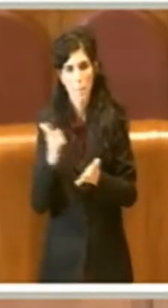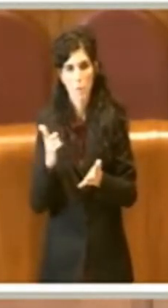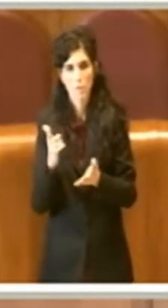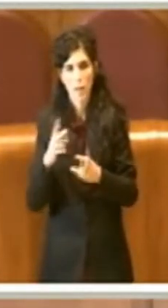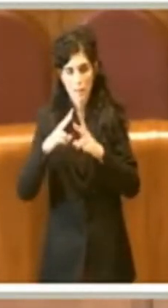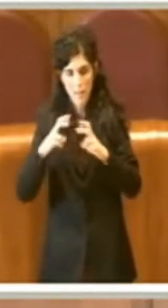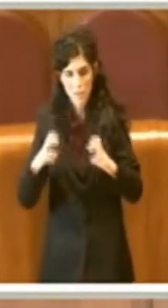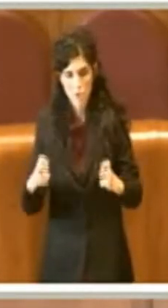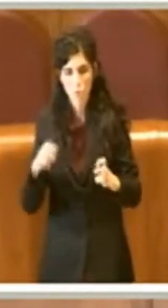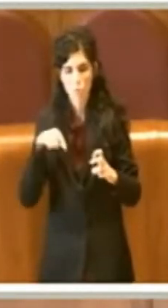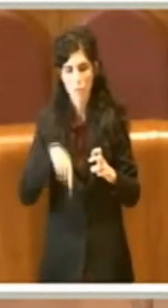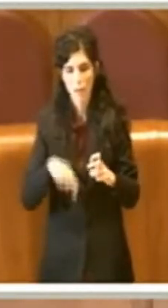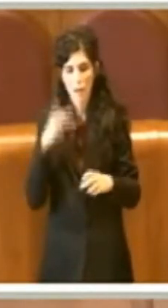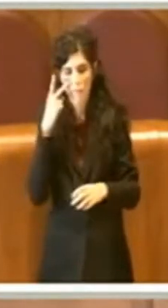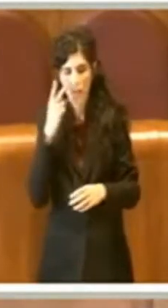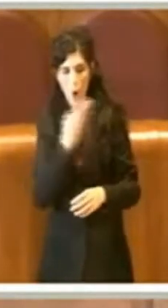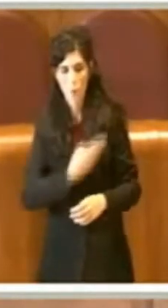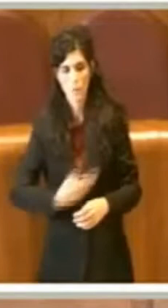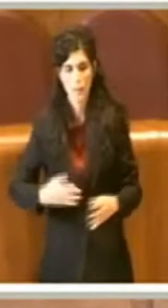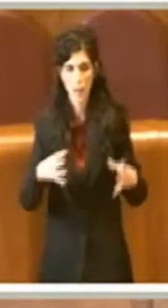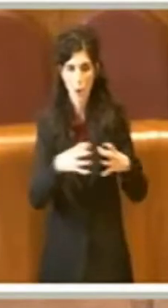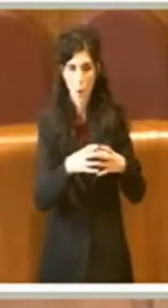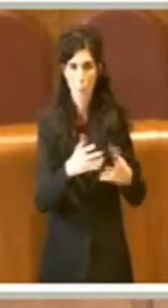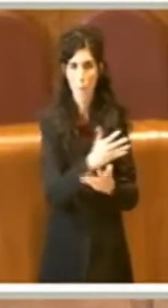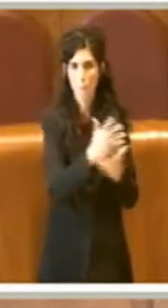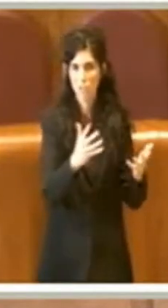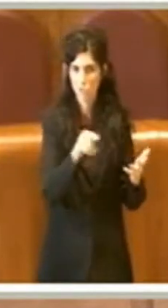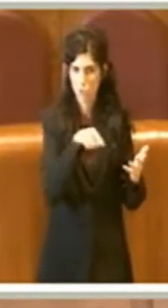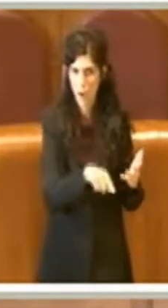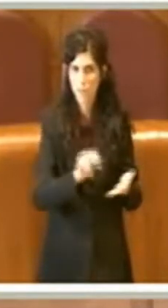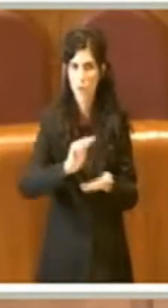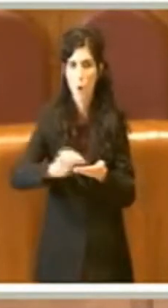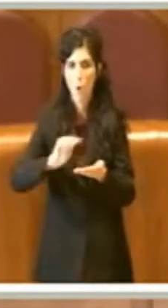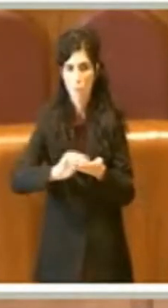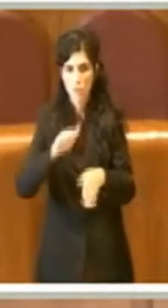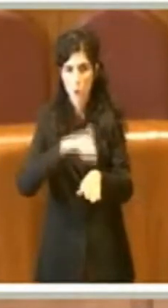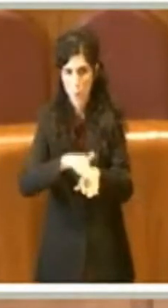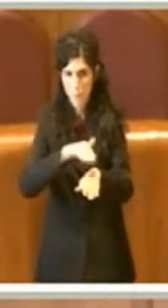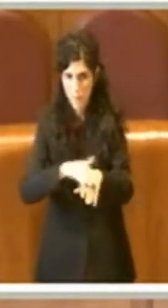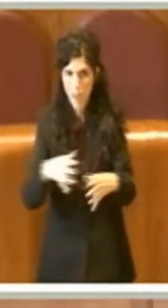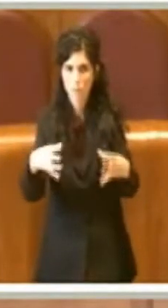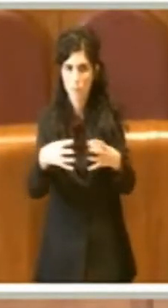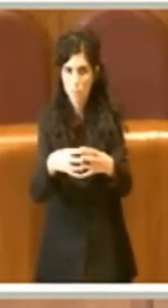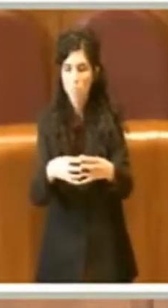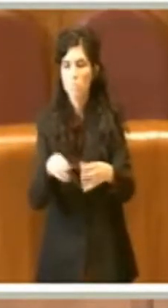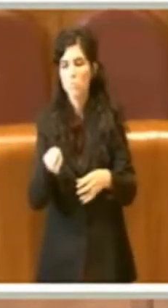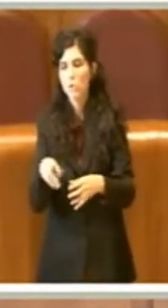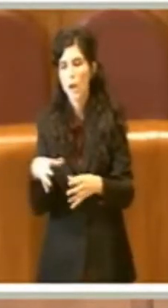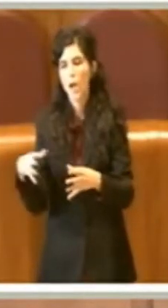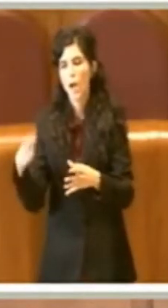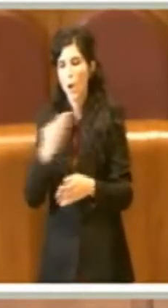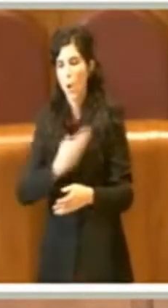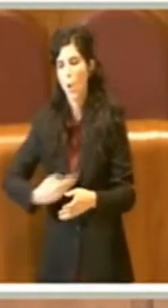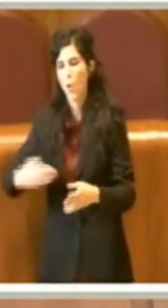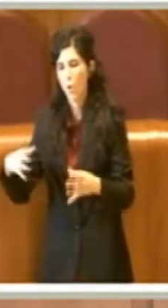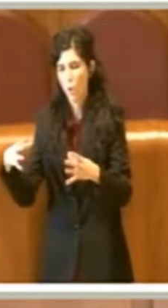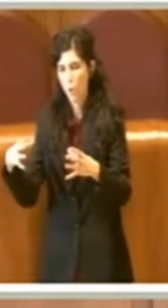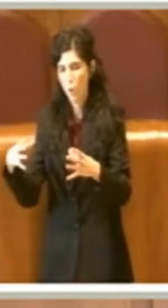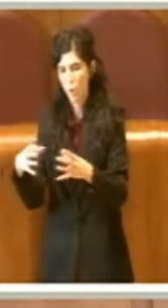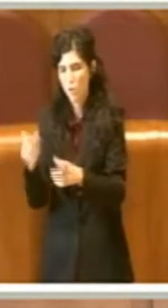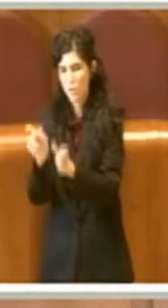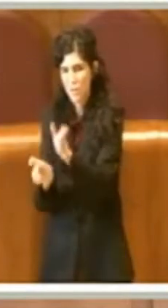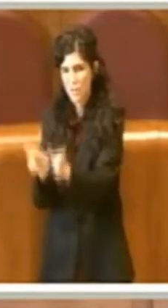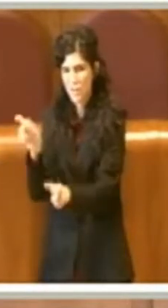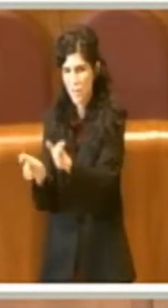ha visto coinvolti non solo consiglieri di maggioranza o gli uffici proposti e via dicendo ma tutti i consiglieri che appunto sono